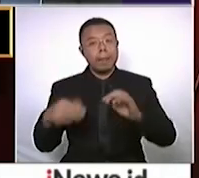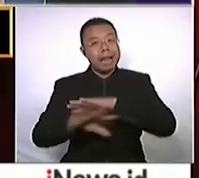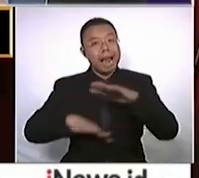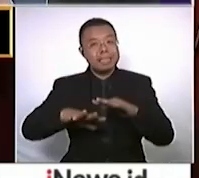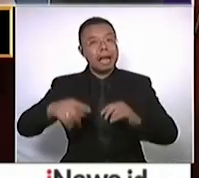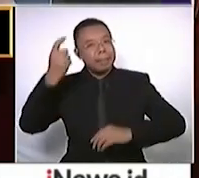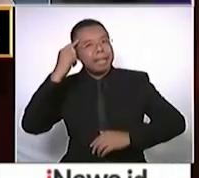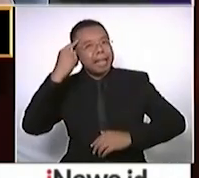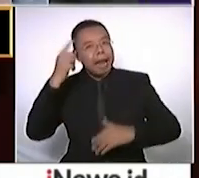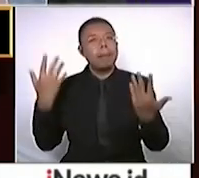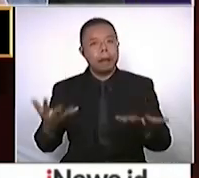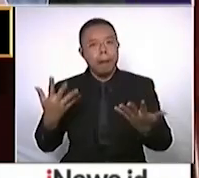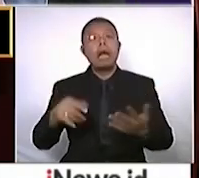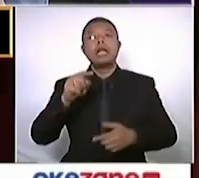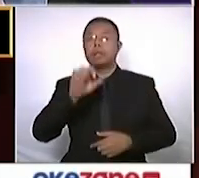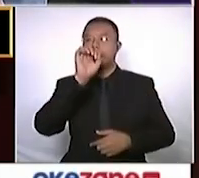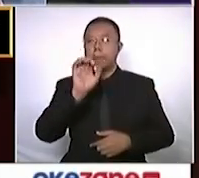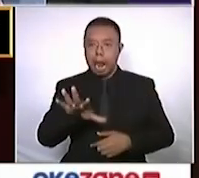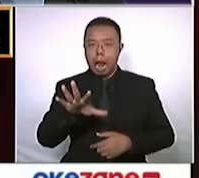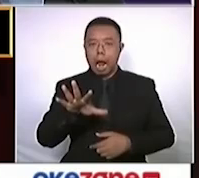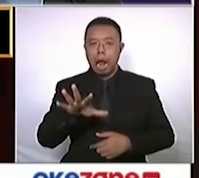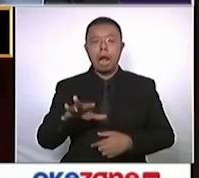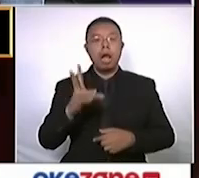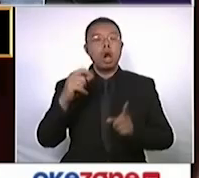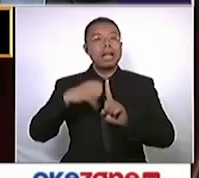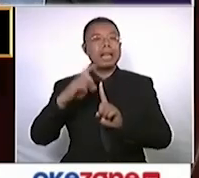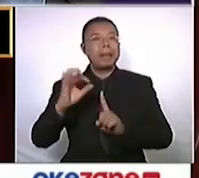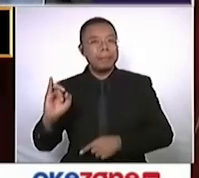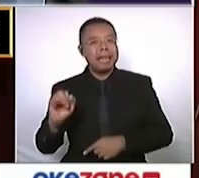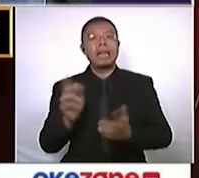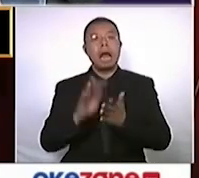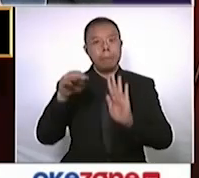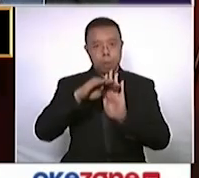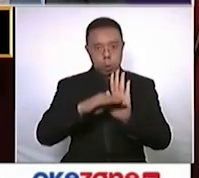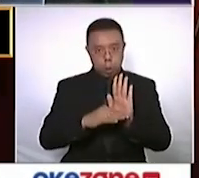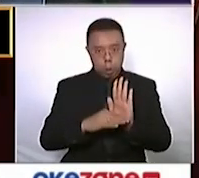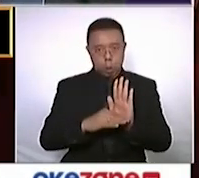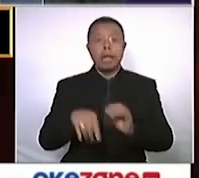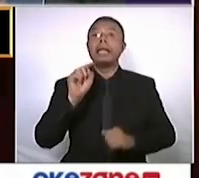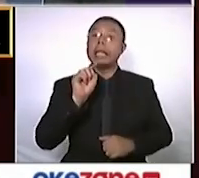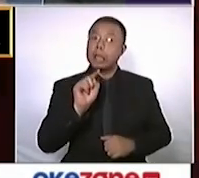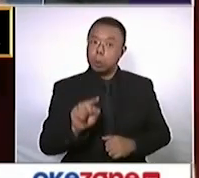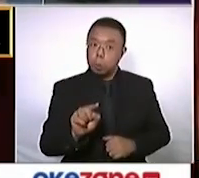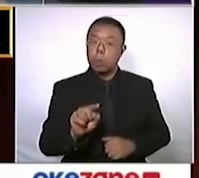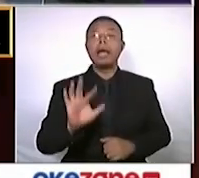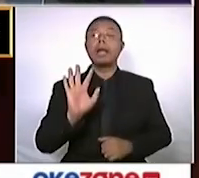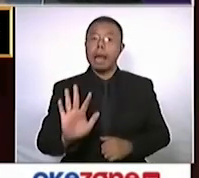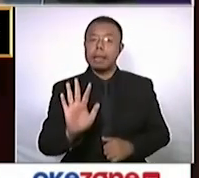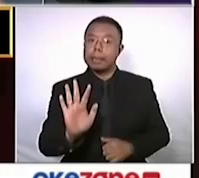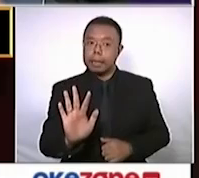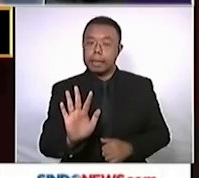ideologisnya bagaimana. Itulah yang disebut RUKTIPI dan prosedur tentu saja. Nah itu